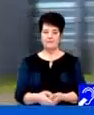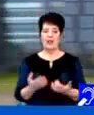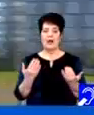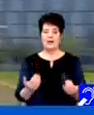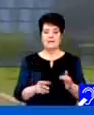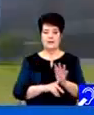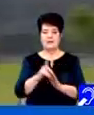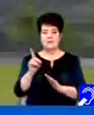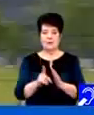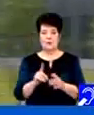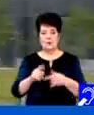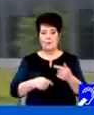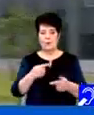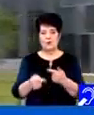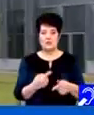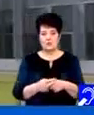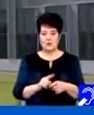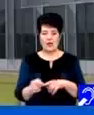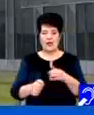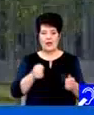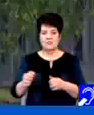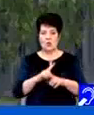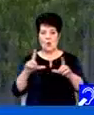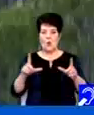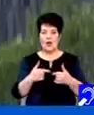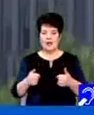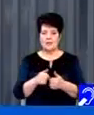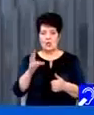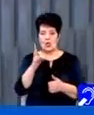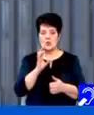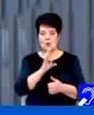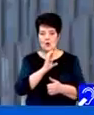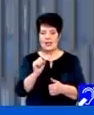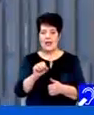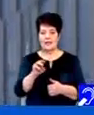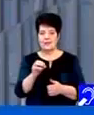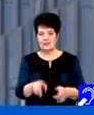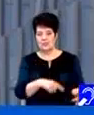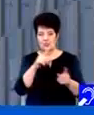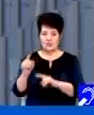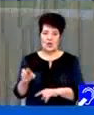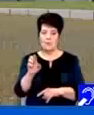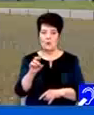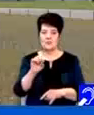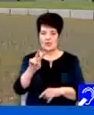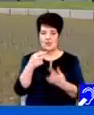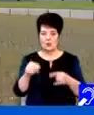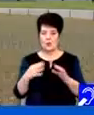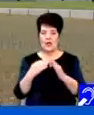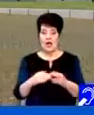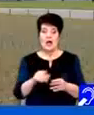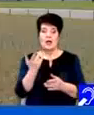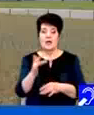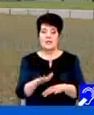Astăzi a început complicatul proces prin care angajații organizației nord-atlantice se vor muta în noul sediu de la Bruxelles. Cât ar putea să dureze